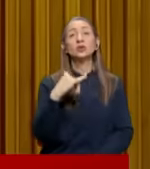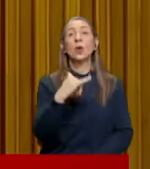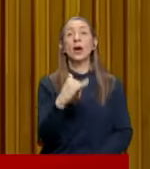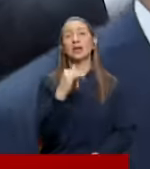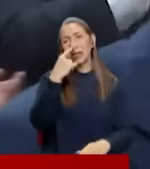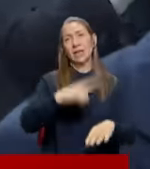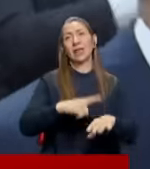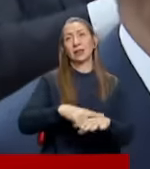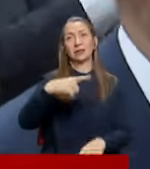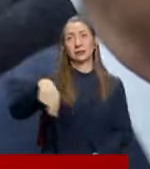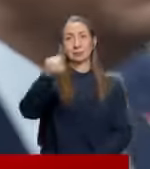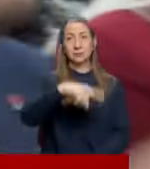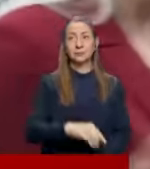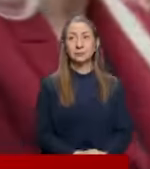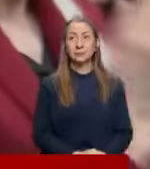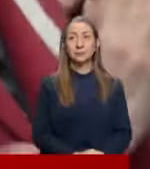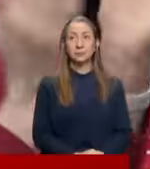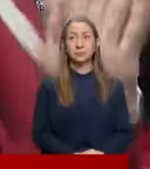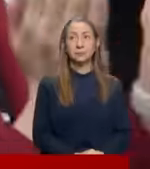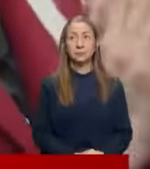Buna inanın.